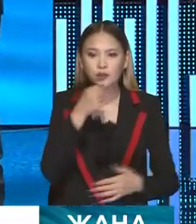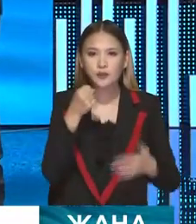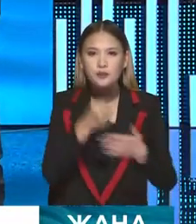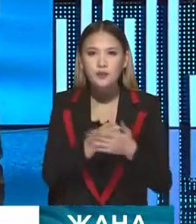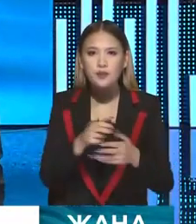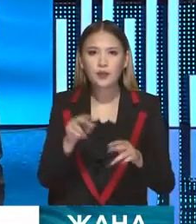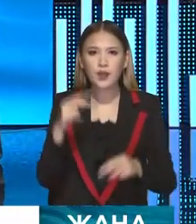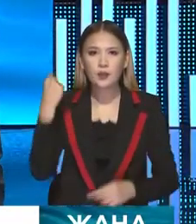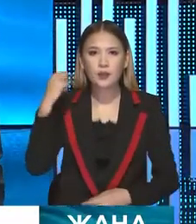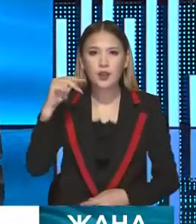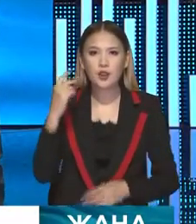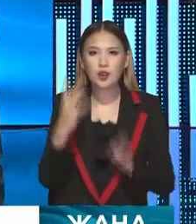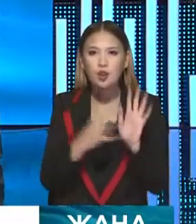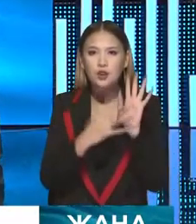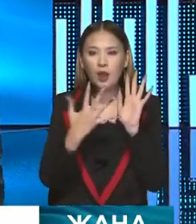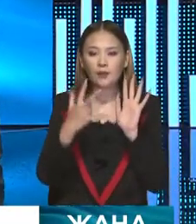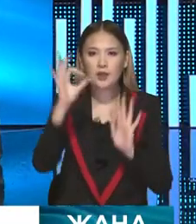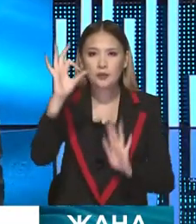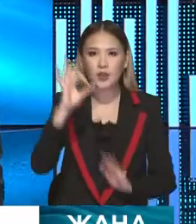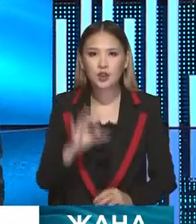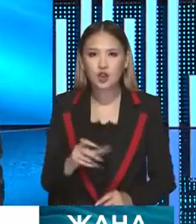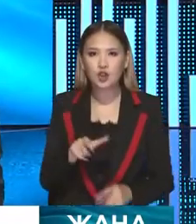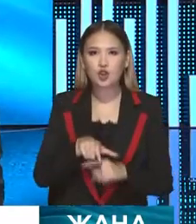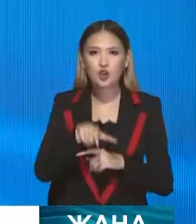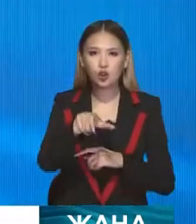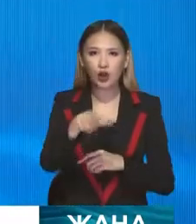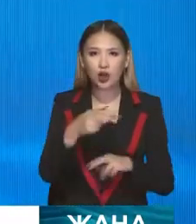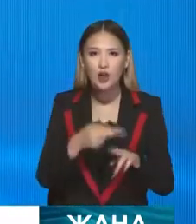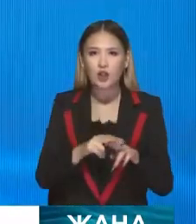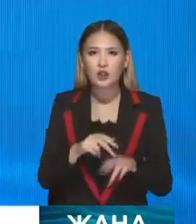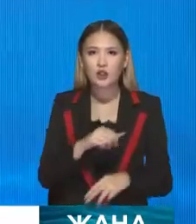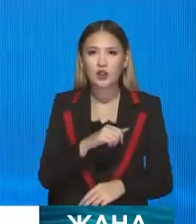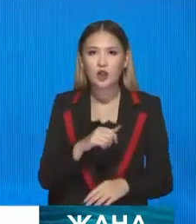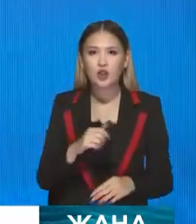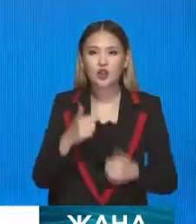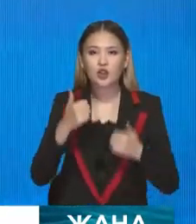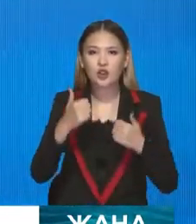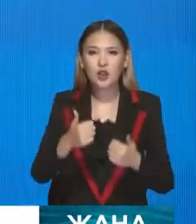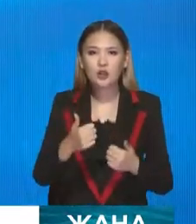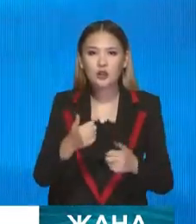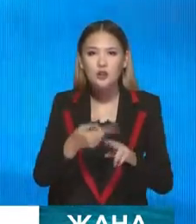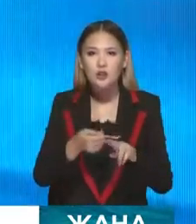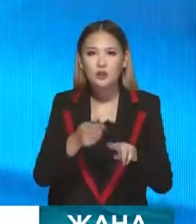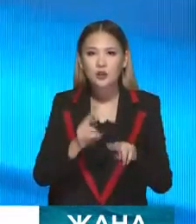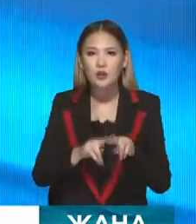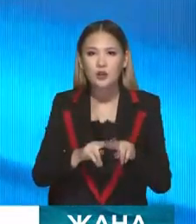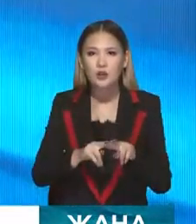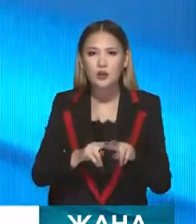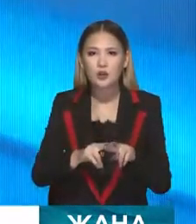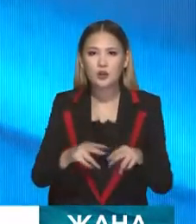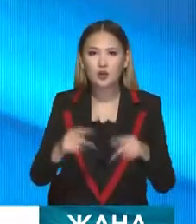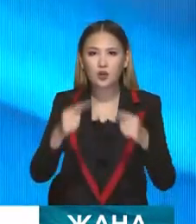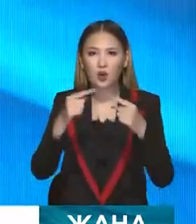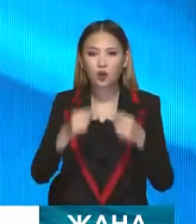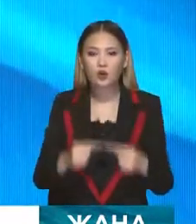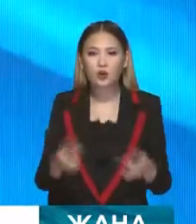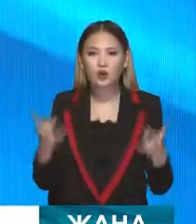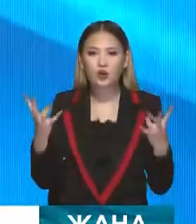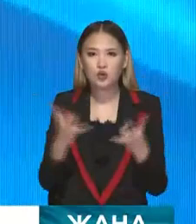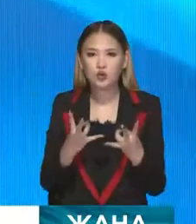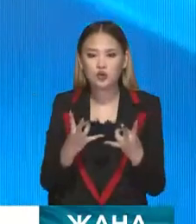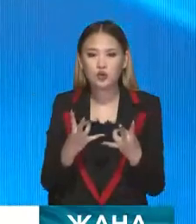президент 95% жолдар жақсы деген жағдайға дөп келуі керек деді.